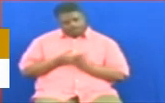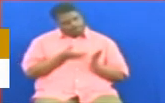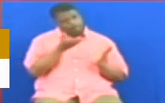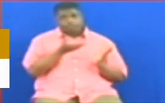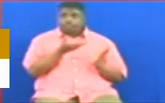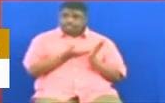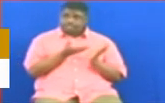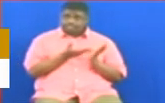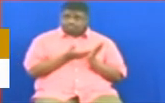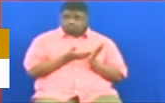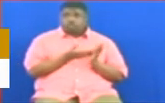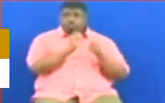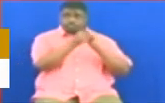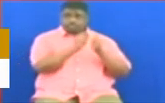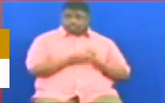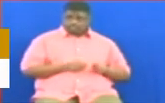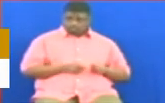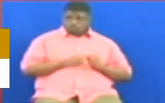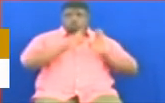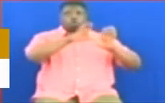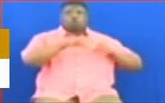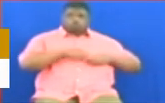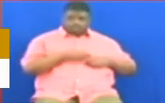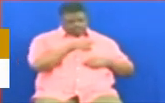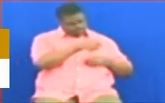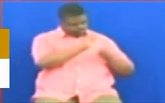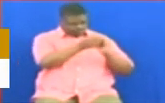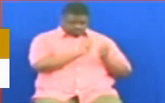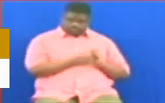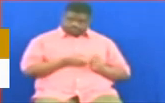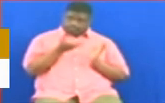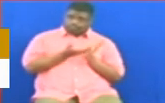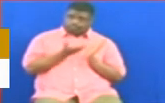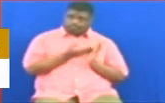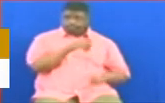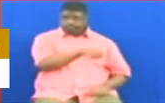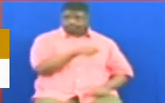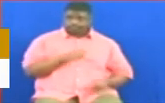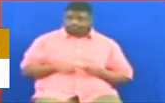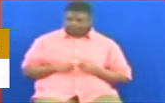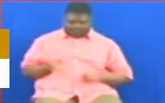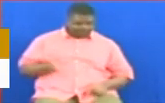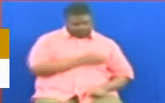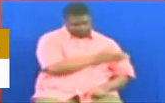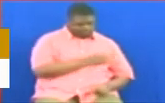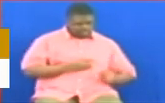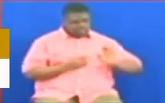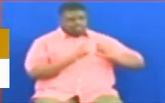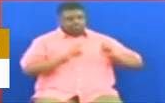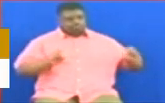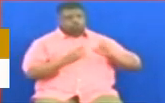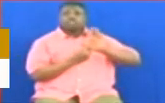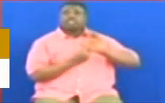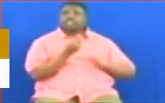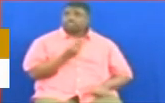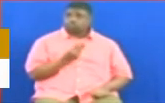amendment. Tunakubaliana na hizo amendment zilizopendekezwa katika eneo hili. Kifungu cha 6(3)